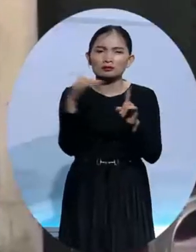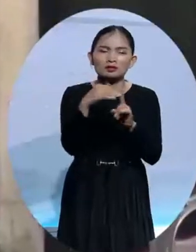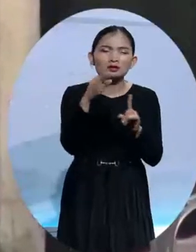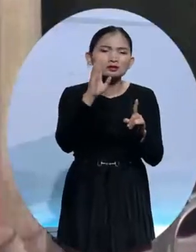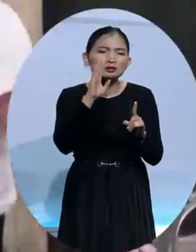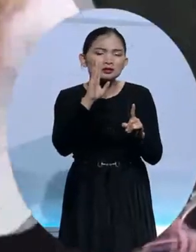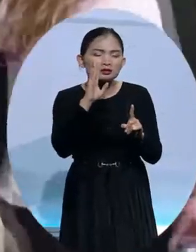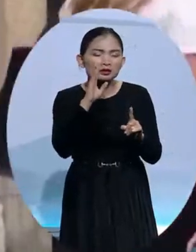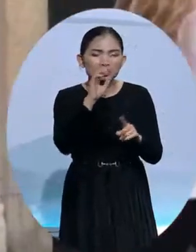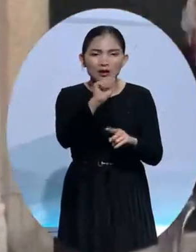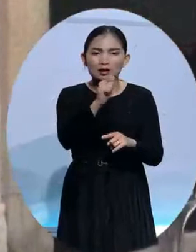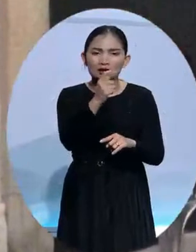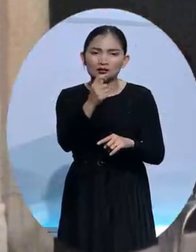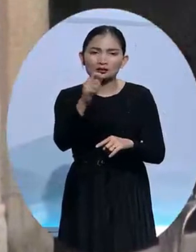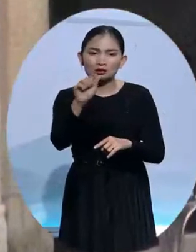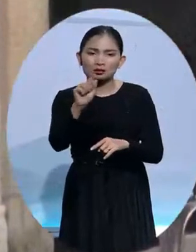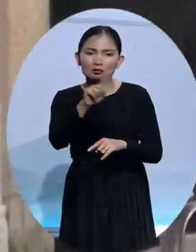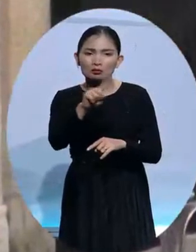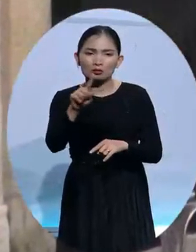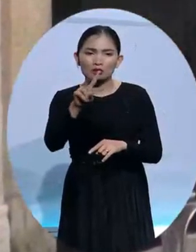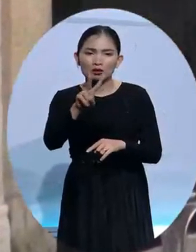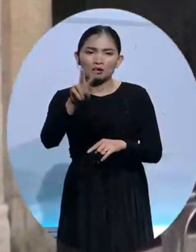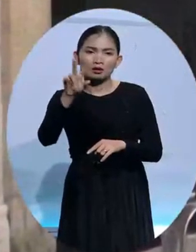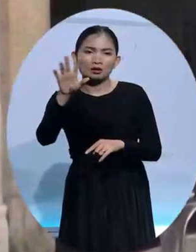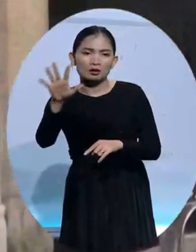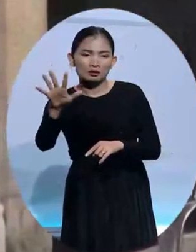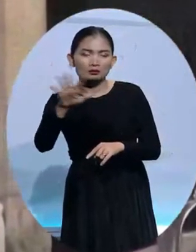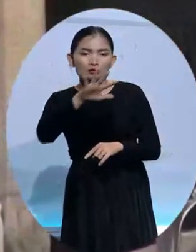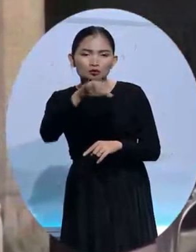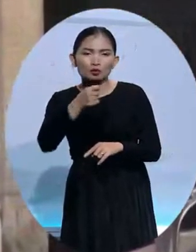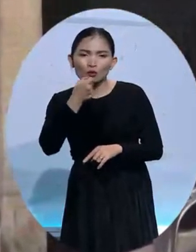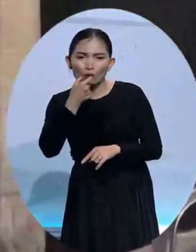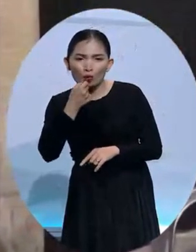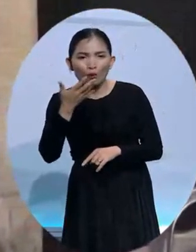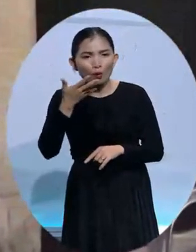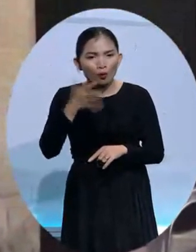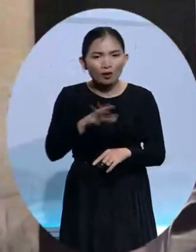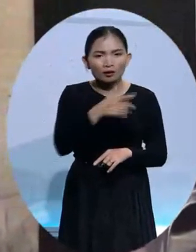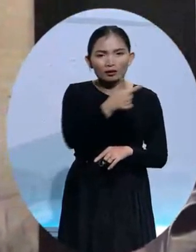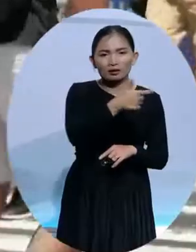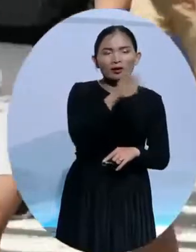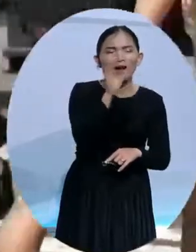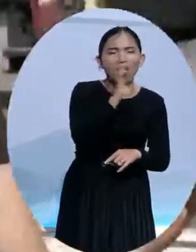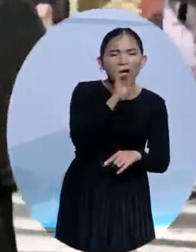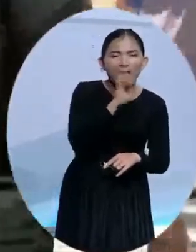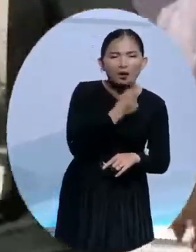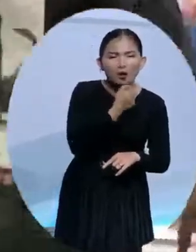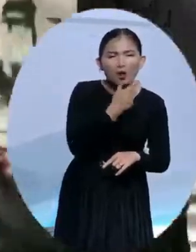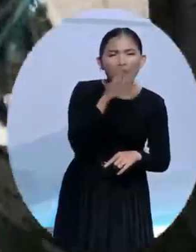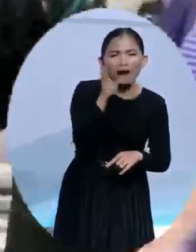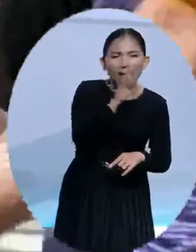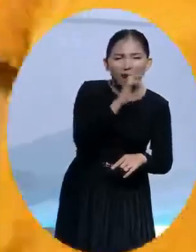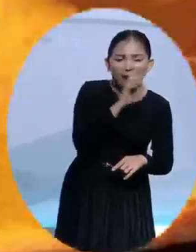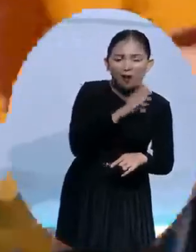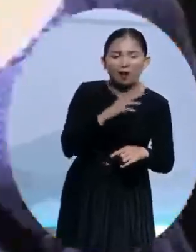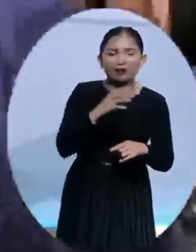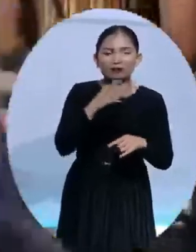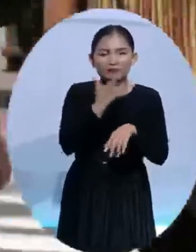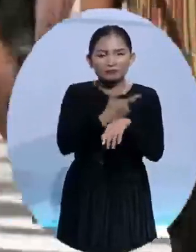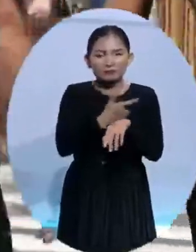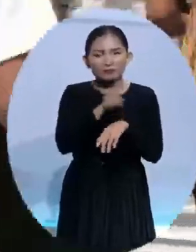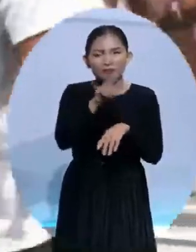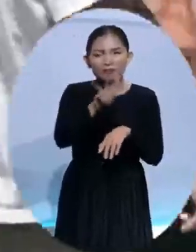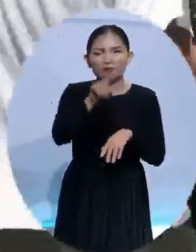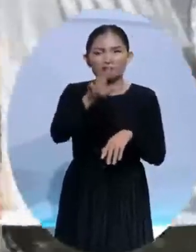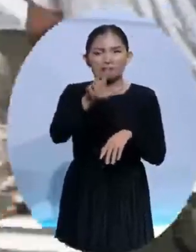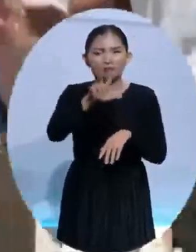dùng AXA-1125 hoặc giả dược trong khoảng thời gian 28 ngày. Acela hiện lên kế hoạch tiến hành những thử nghiệm mới, cũng như dự định sẽ